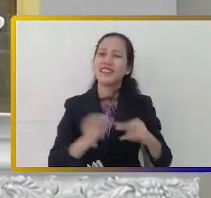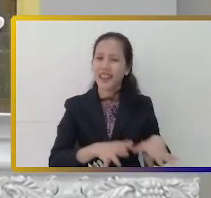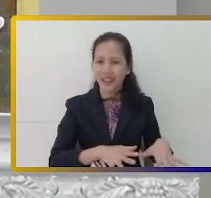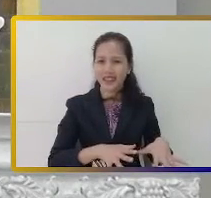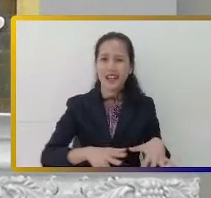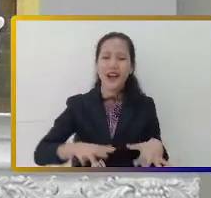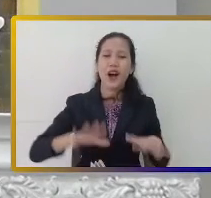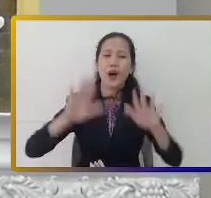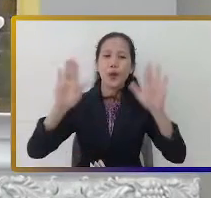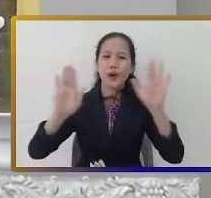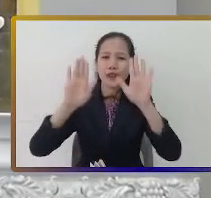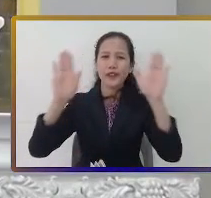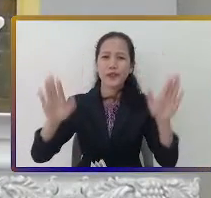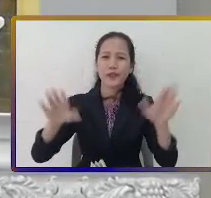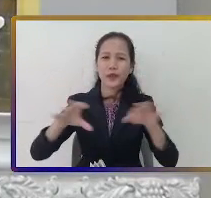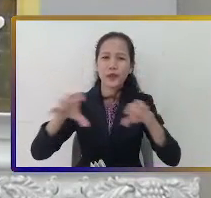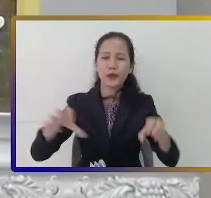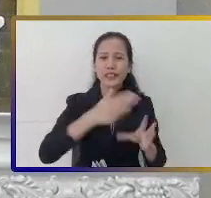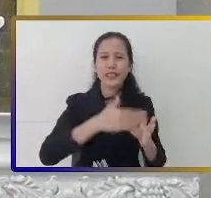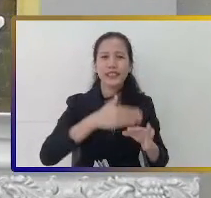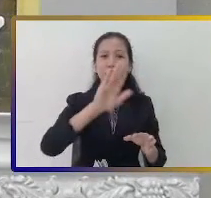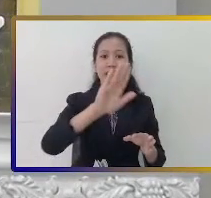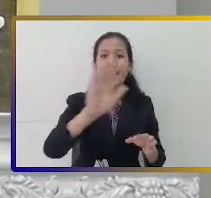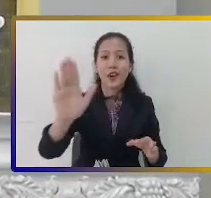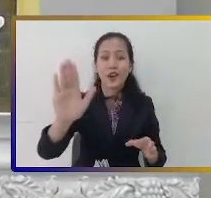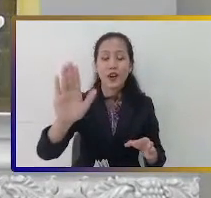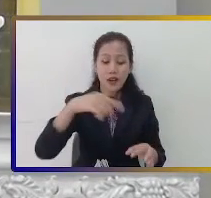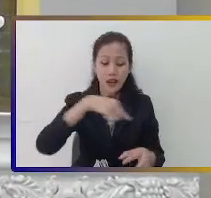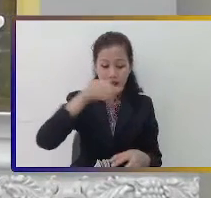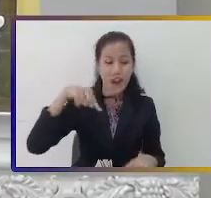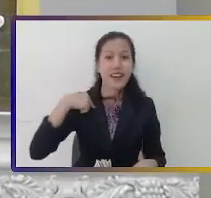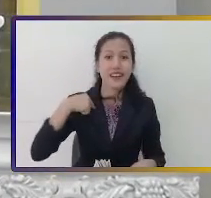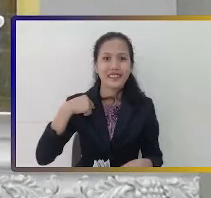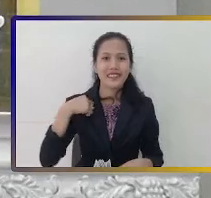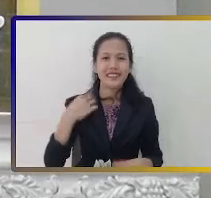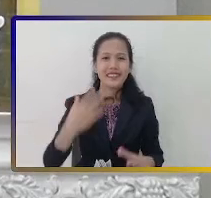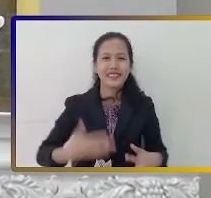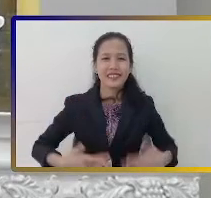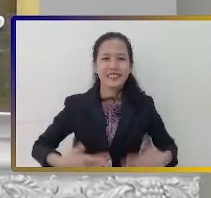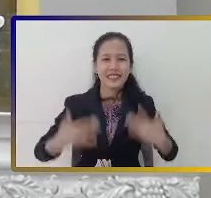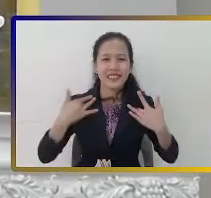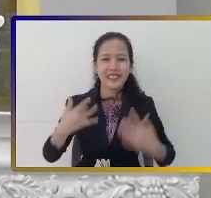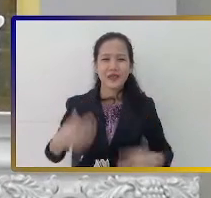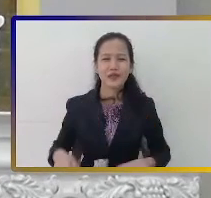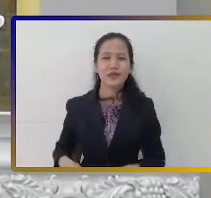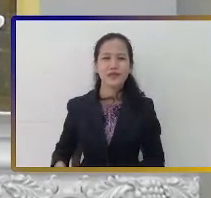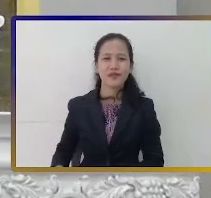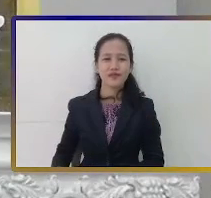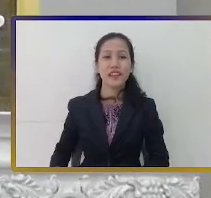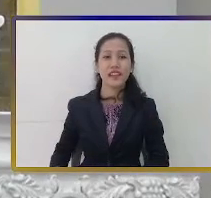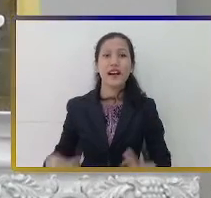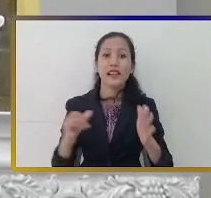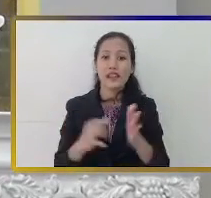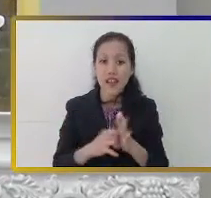po natin. And therefore, kung meron pong ginawa ang Diyos sa buhay po natin, na ito po ay ikakatuwa at kakasya po